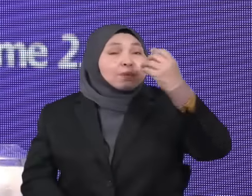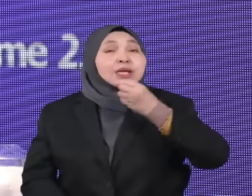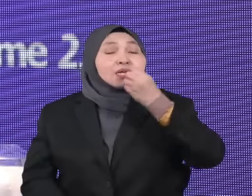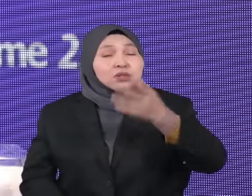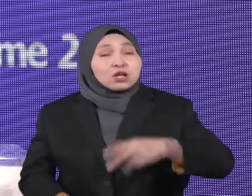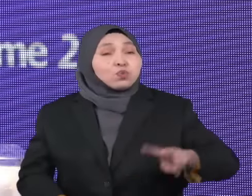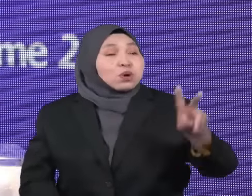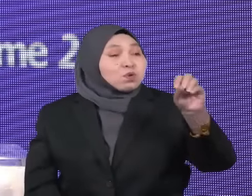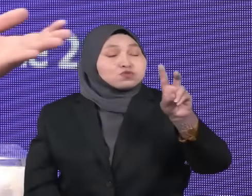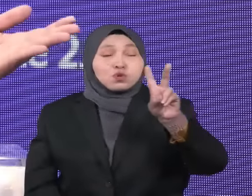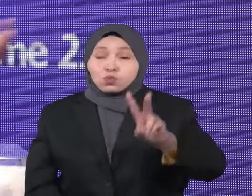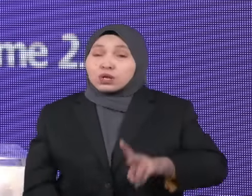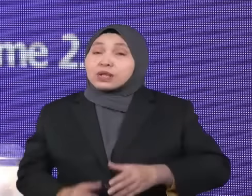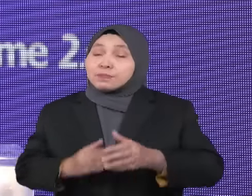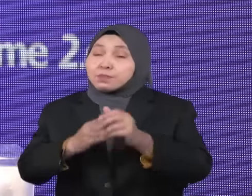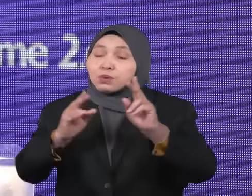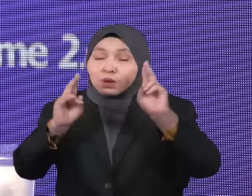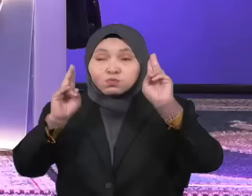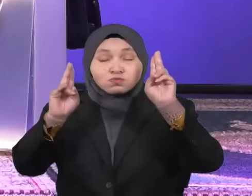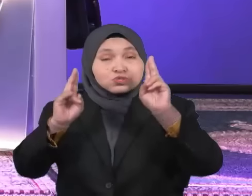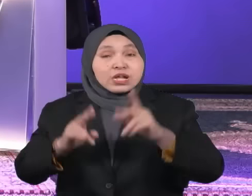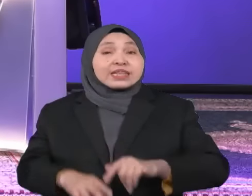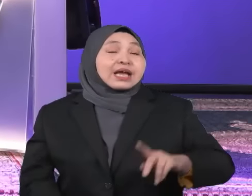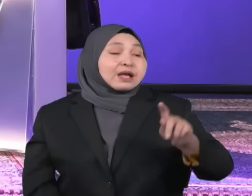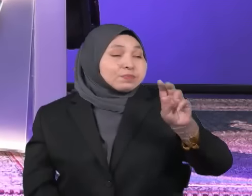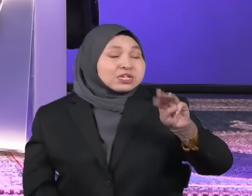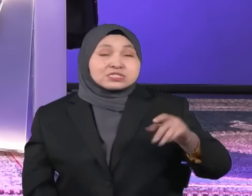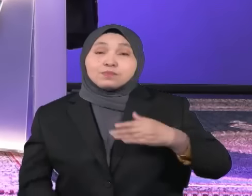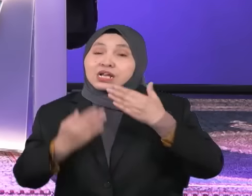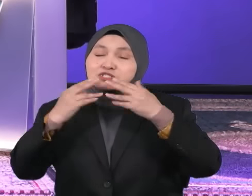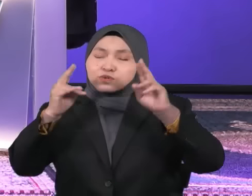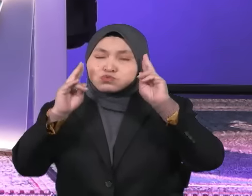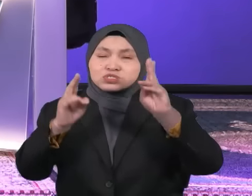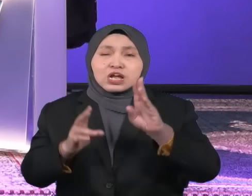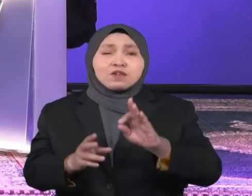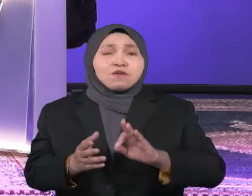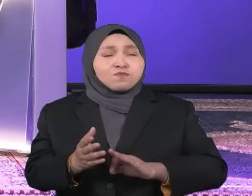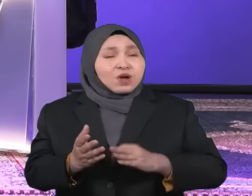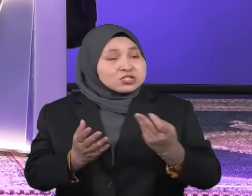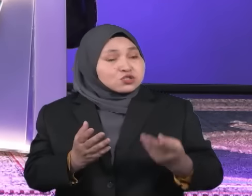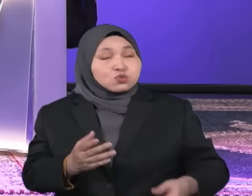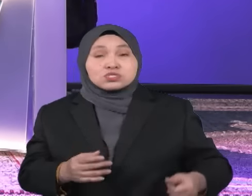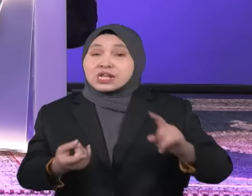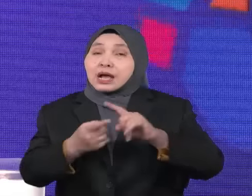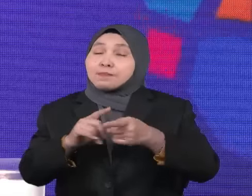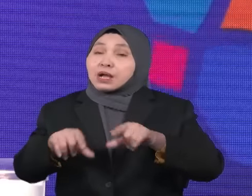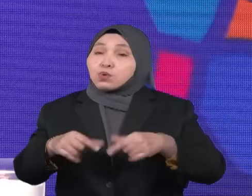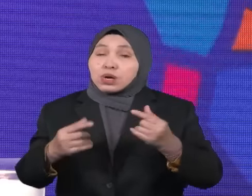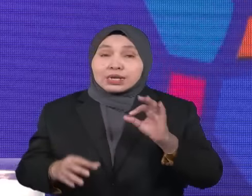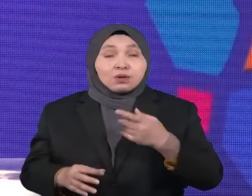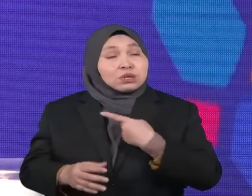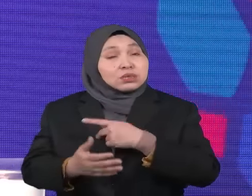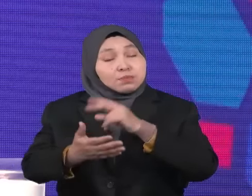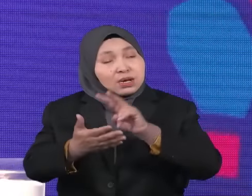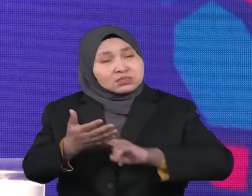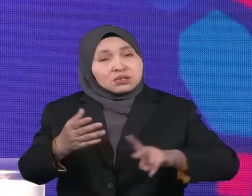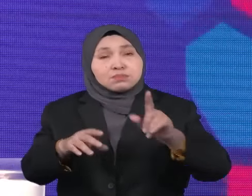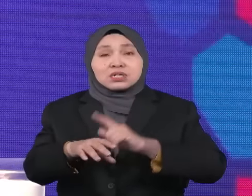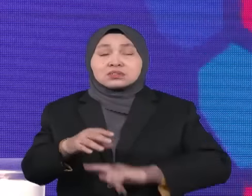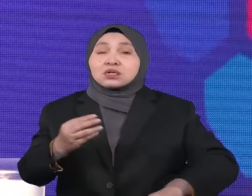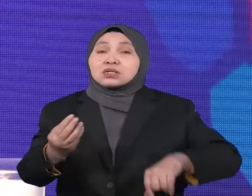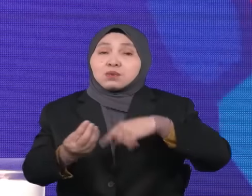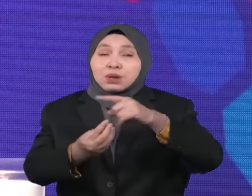untuk kita sama-sama baca, dipimpin Al-Fadhil Ustaz Tamizi. Terima kasih Al-Fadhil Ustaz Fazrul. Tuan-tuan, puan-puan, ibu-ibu, ayah, sahabat Al-Quran, kalau kita baca ketika tawaf itu ada sambung